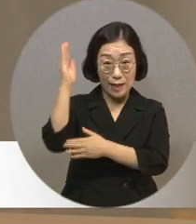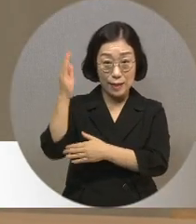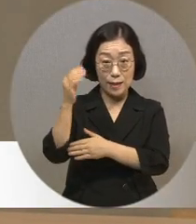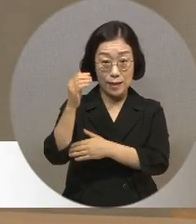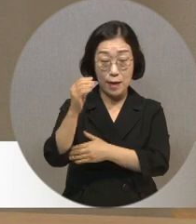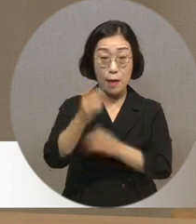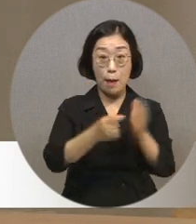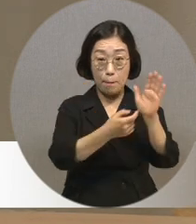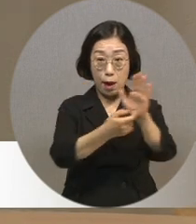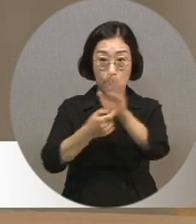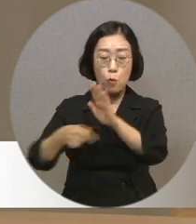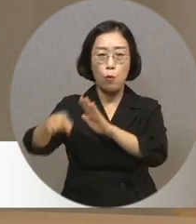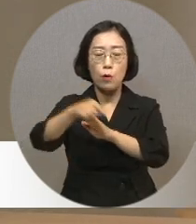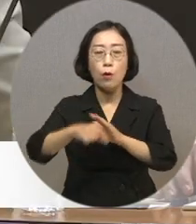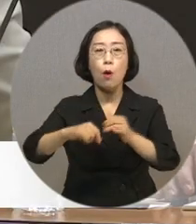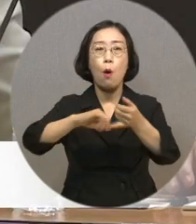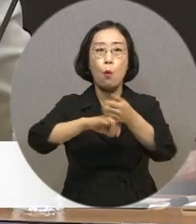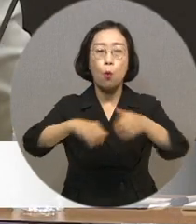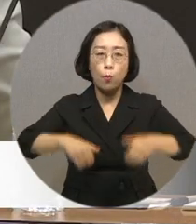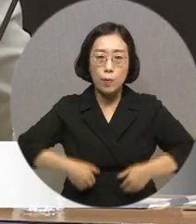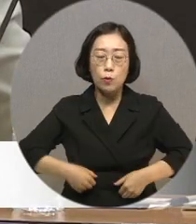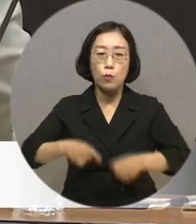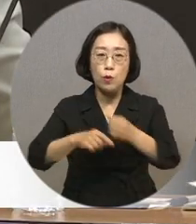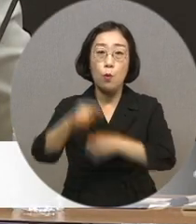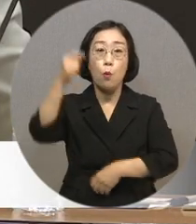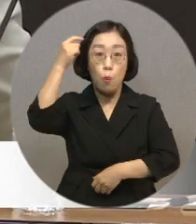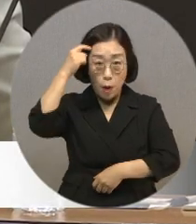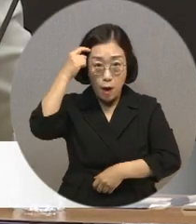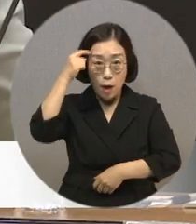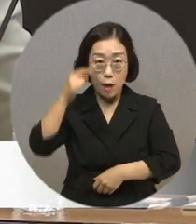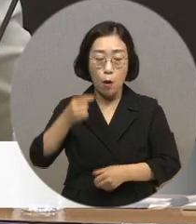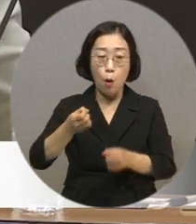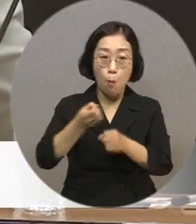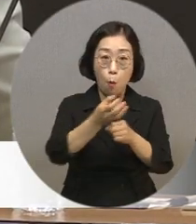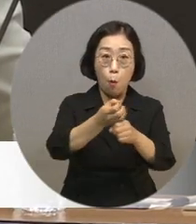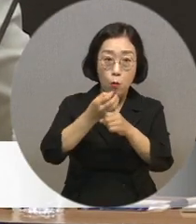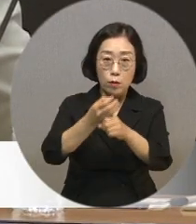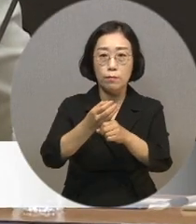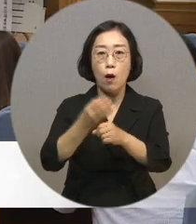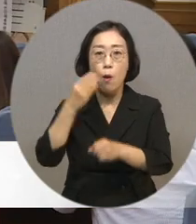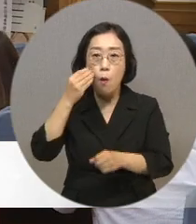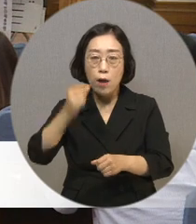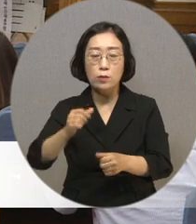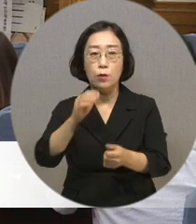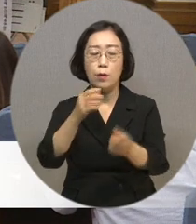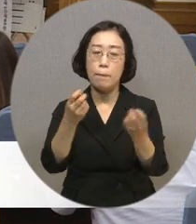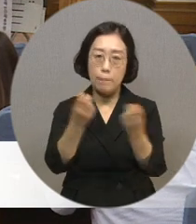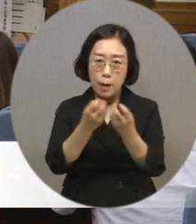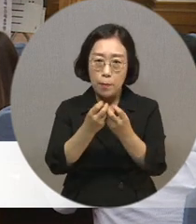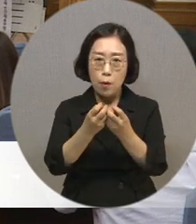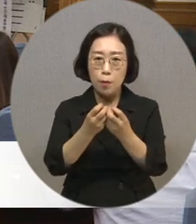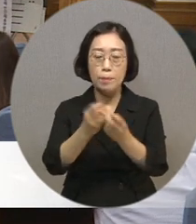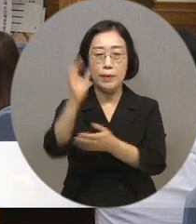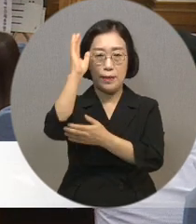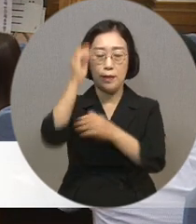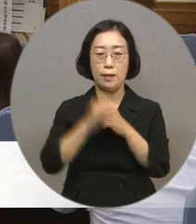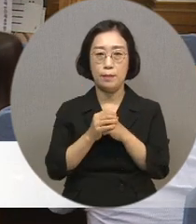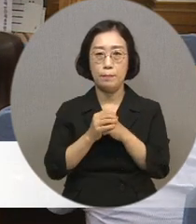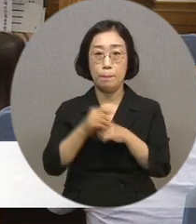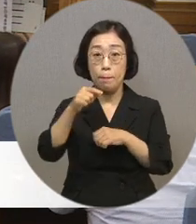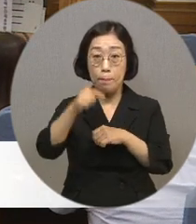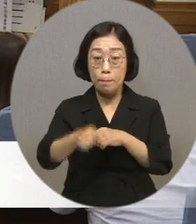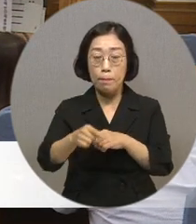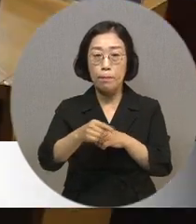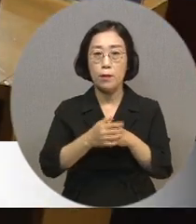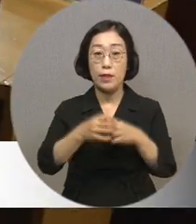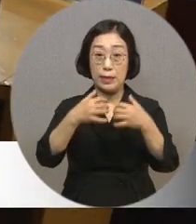동력보조장치가 휠체어 사용자에게 필요한 이유와 보급 활성화를 위한 과제를 발표했습니다. 이어